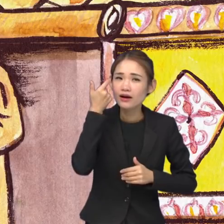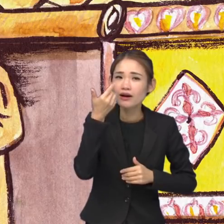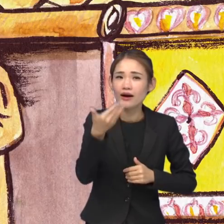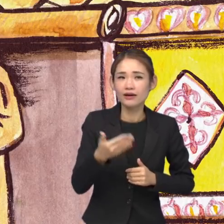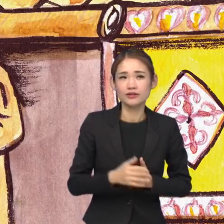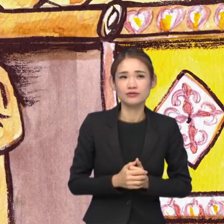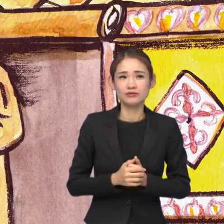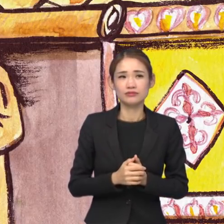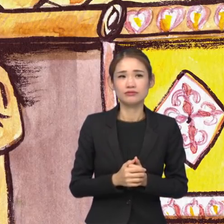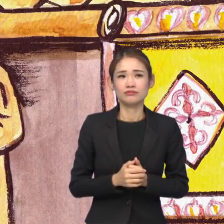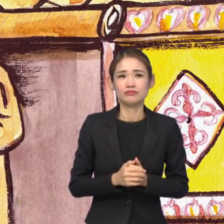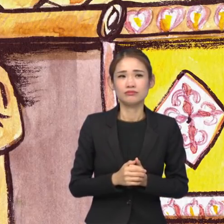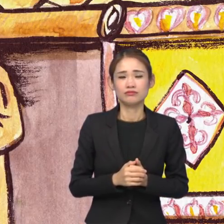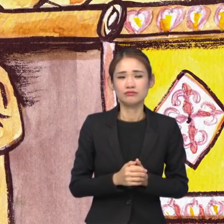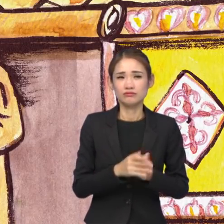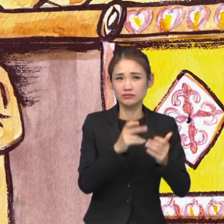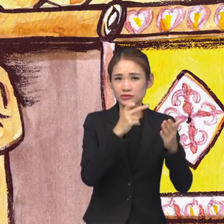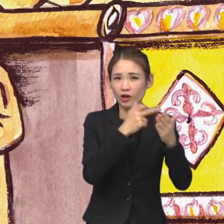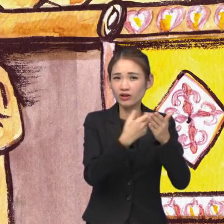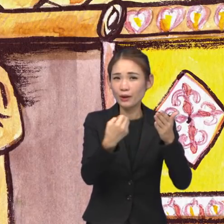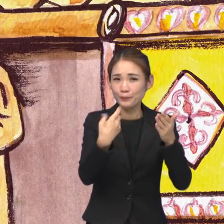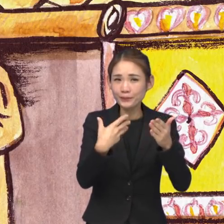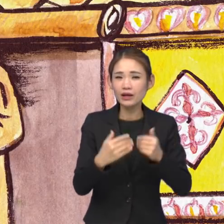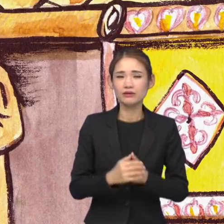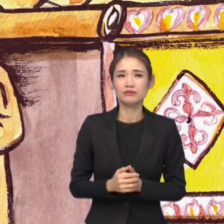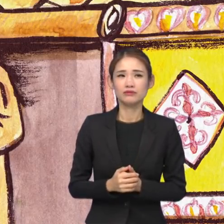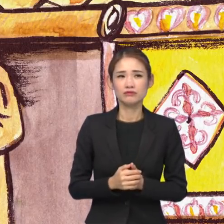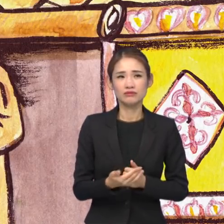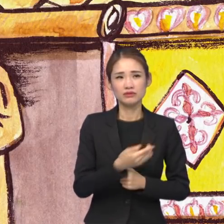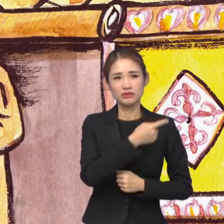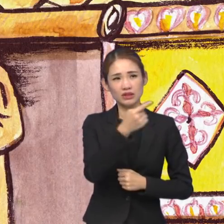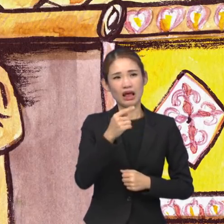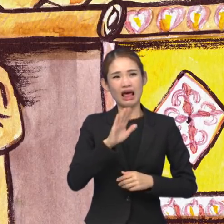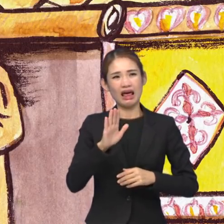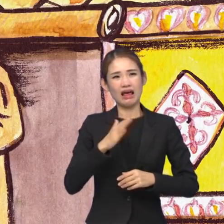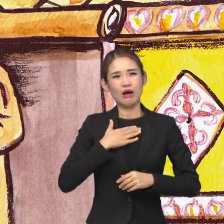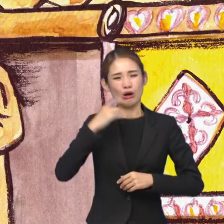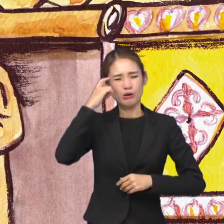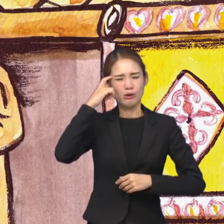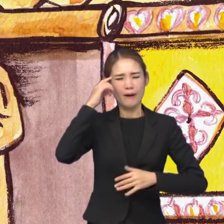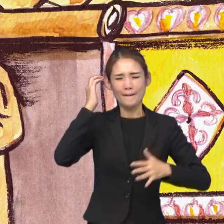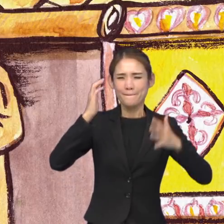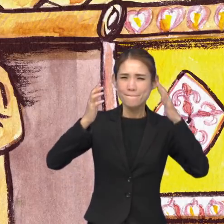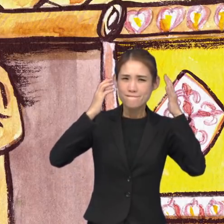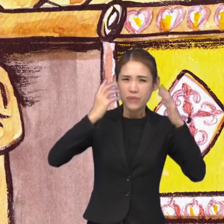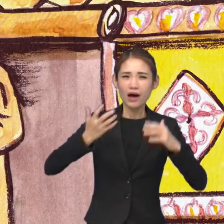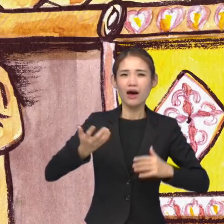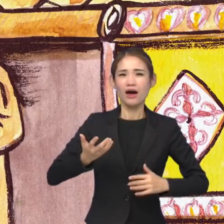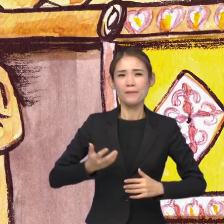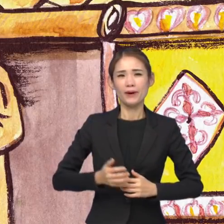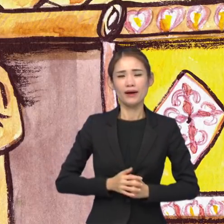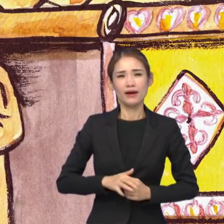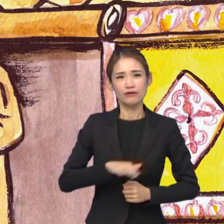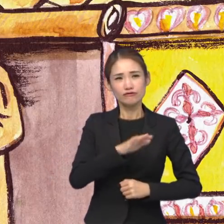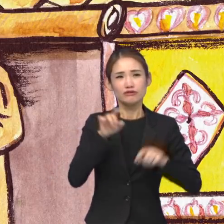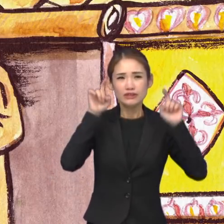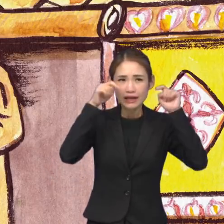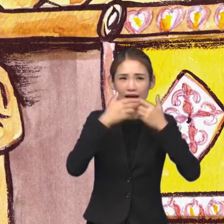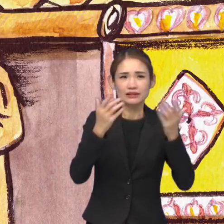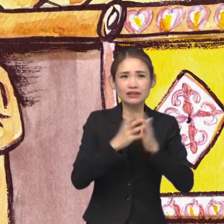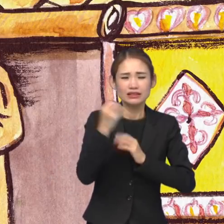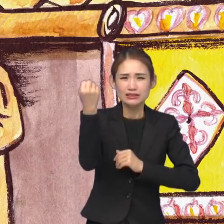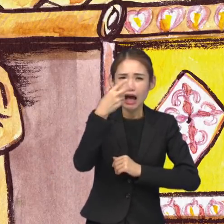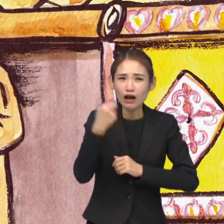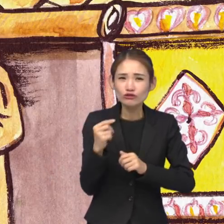말했어요 첫째가 대답을 했어요 너희들 아니어도 머리가 복잡하다 말이야 우리 양들이 자꾸